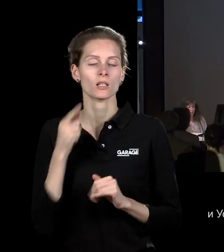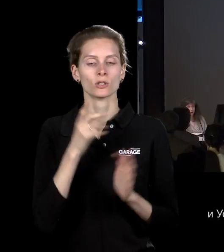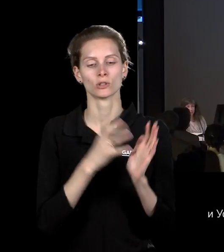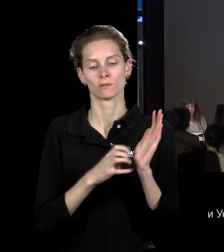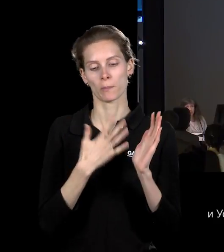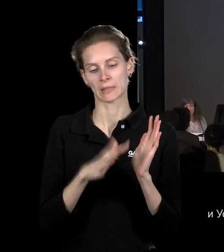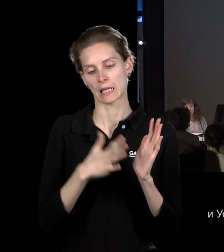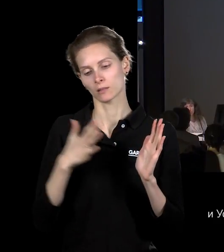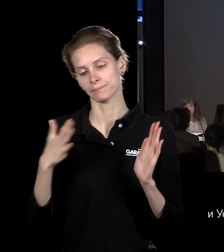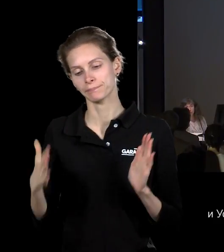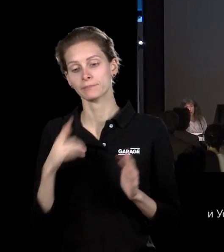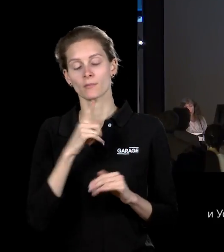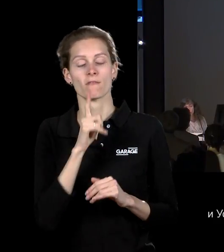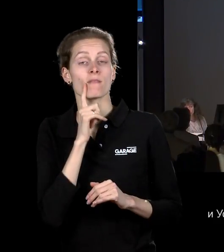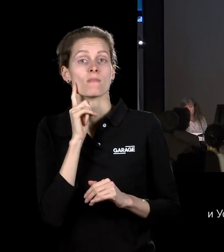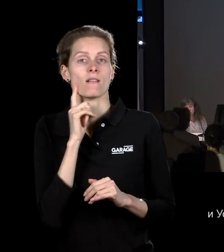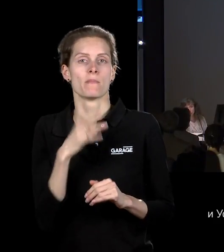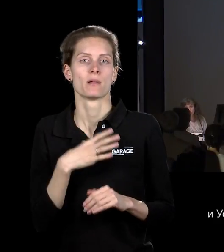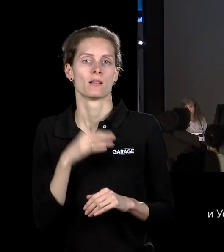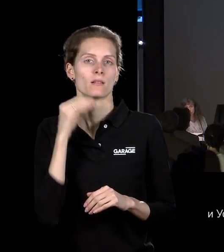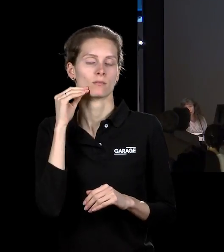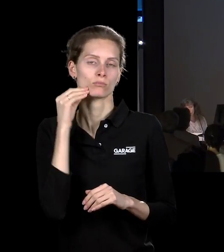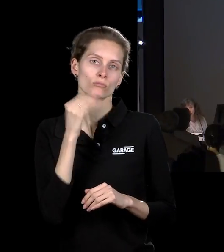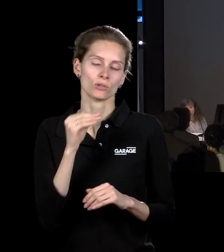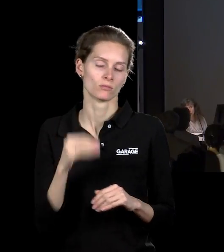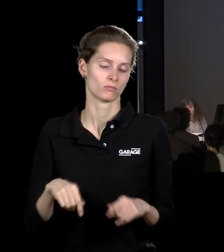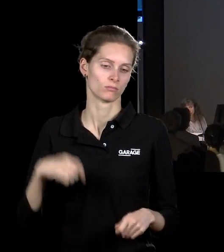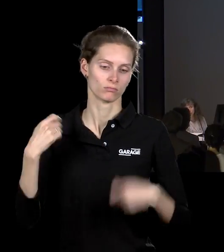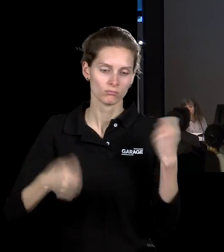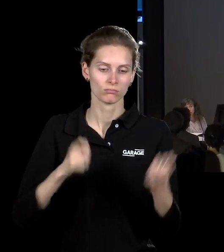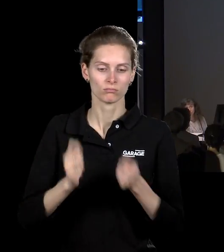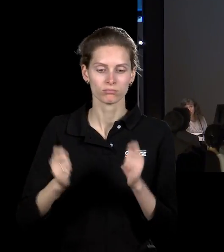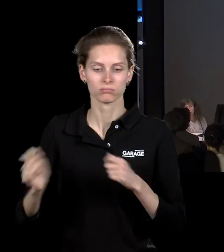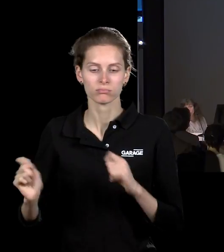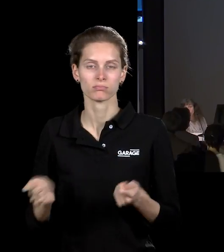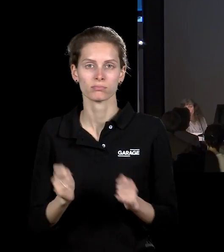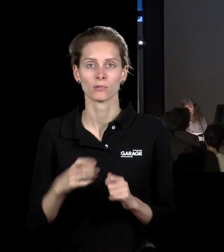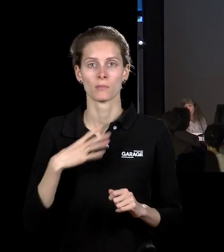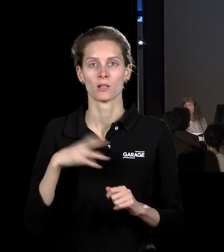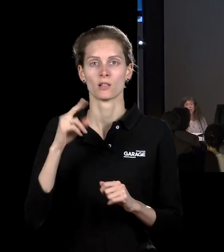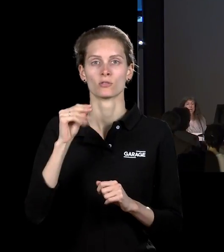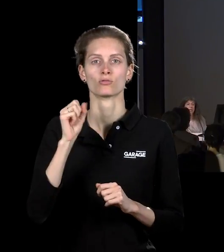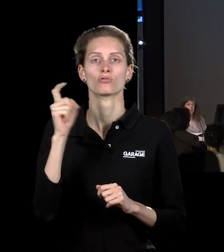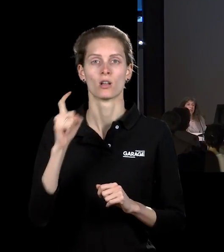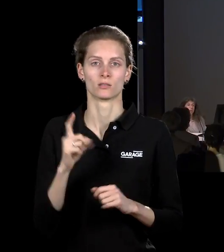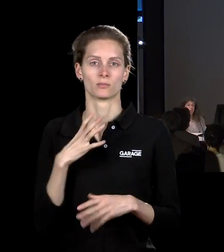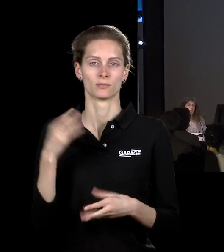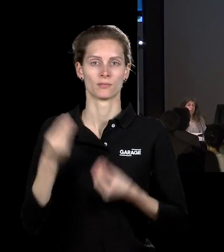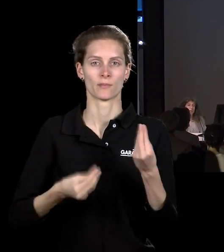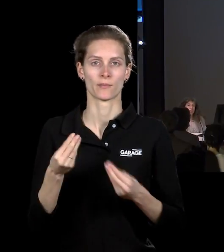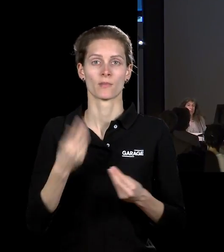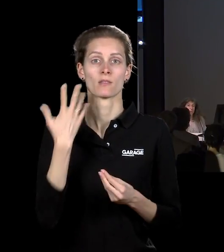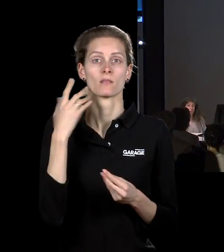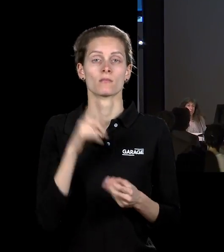в молодости был профессиональным музыкантом. Он был ударником, он играл в симфонических оркестрах, он играл джазовыми музыкантами. И когда он